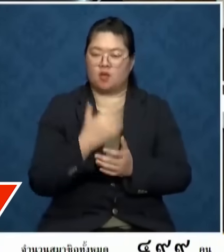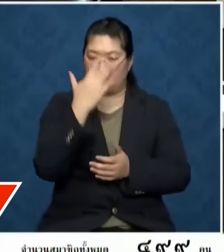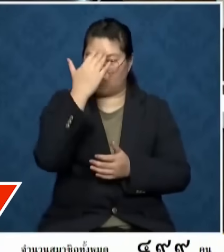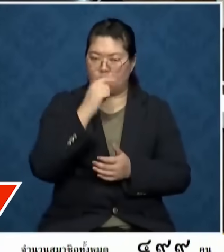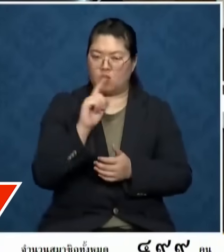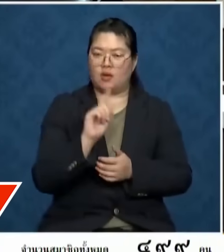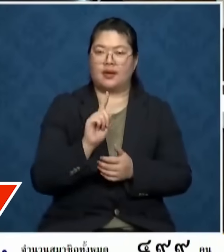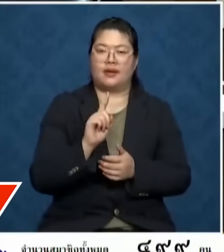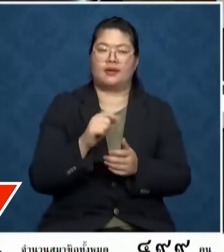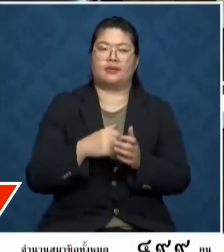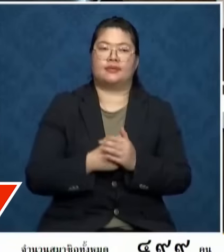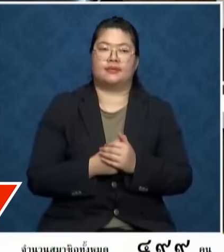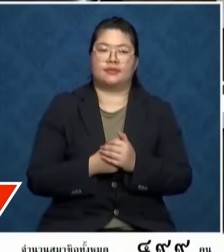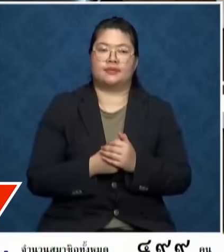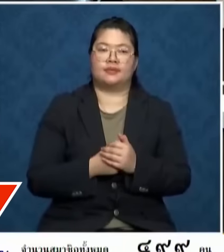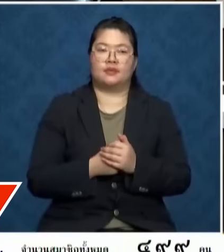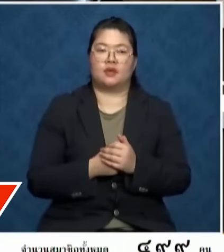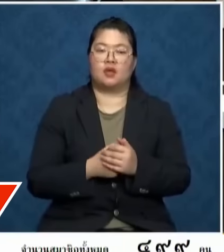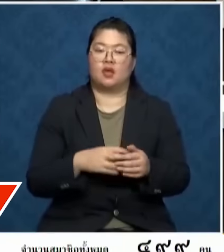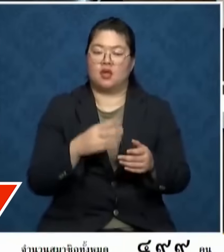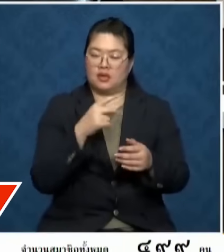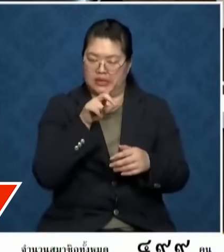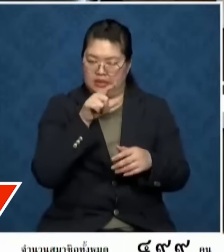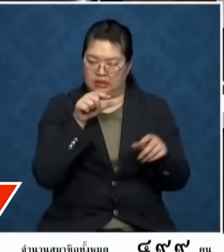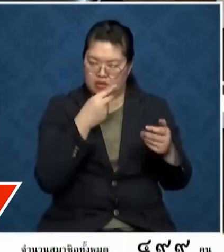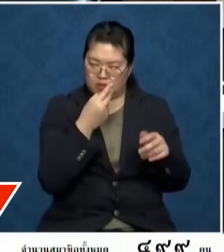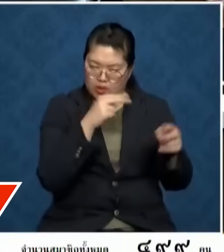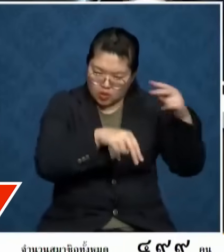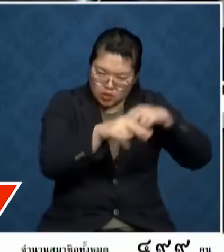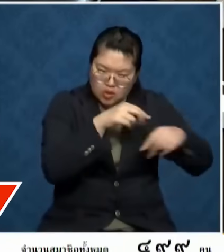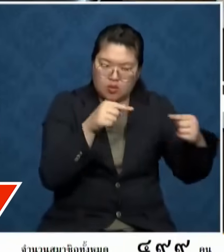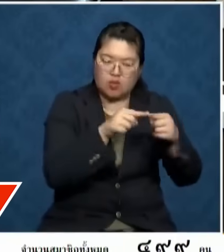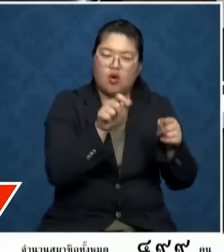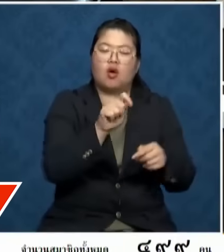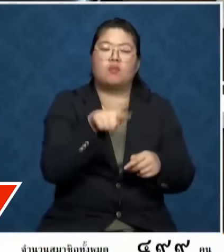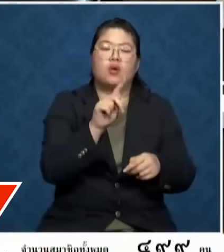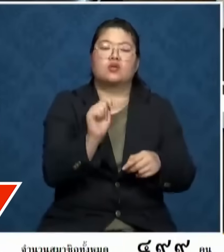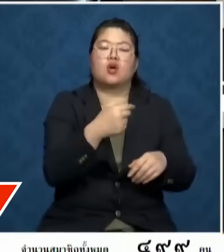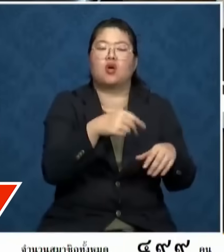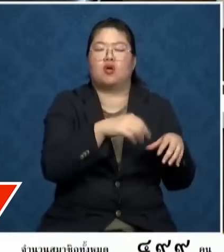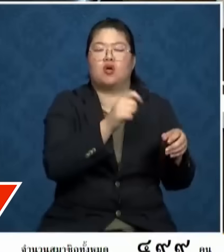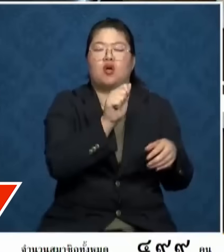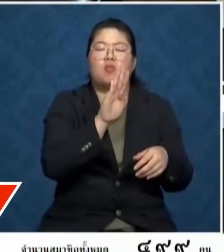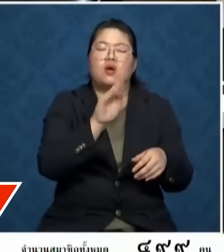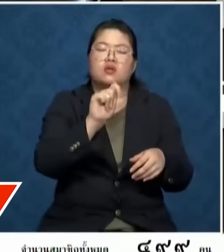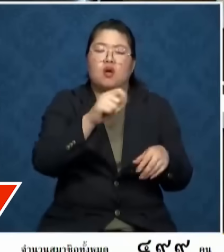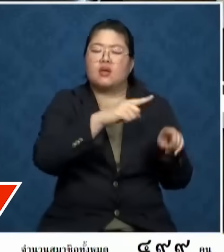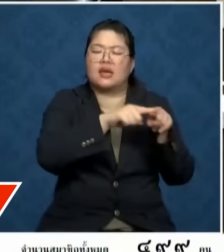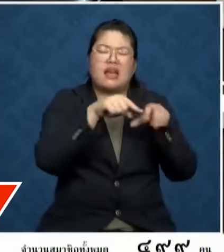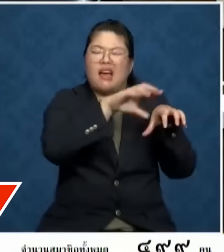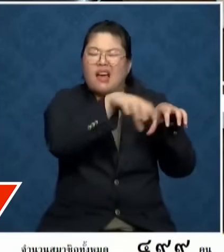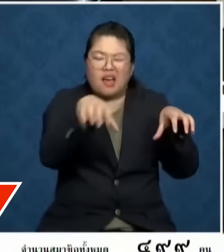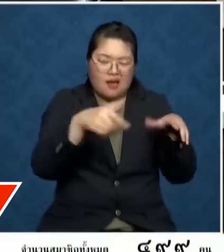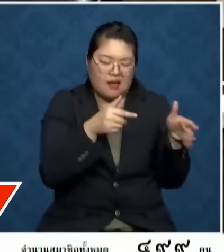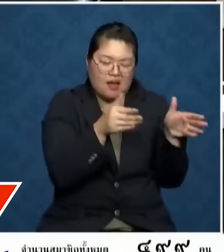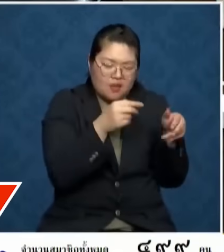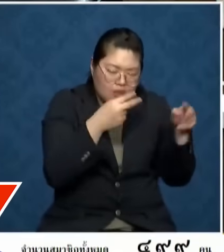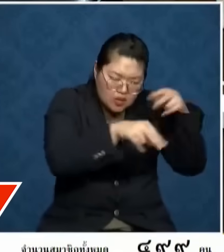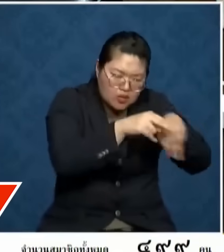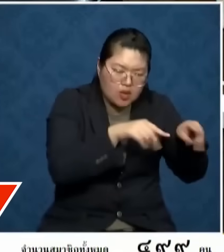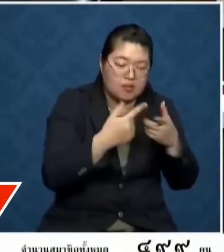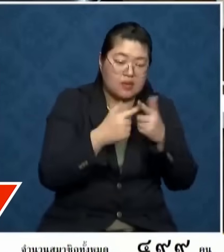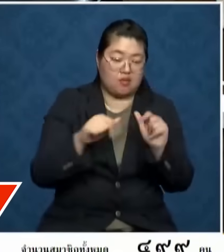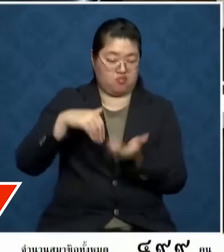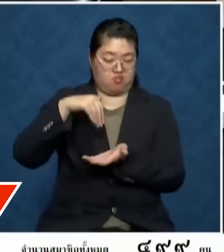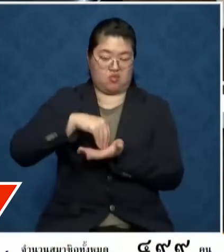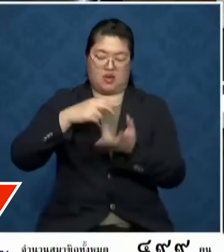ไปจับเอาองค์กรปกครองส่วนท้องถิ่นและก็เป็นที่สำคัญก็คือเป็นเหตุผลสำคัญบอกว่าอย่าอย่ากระจาย